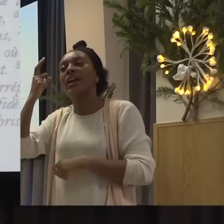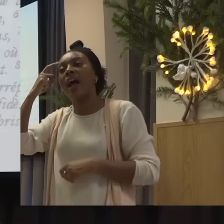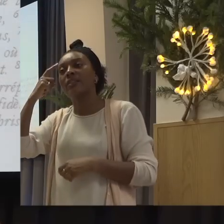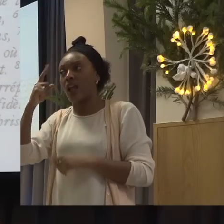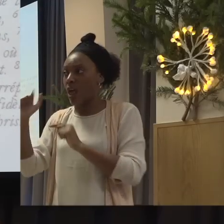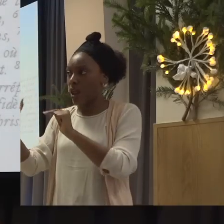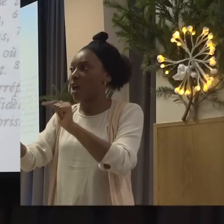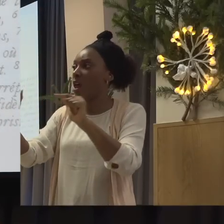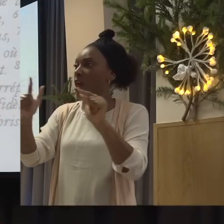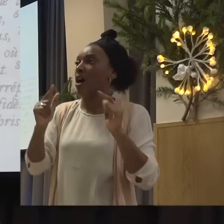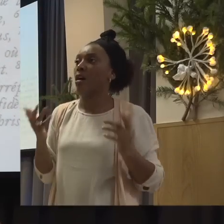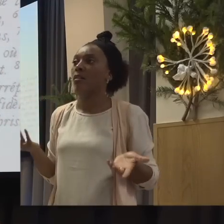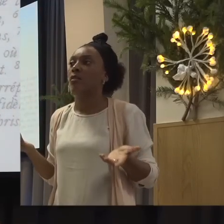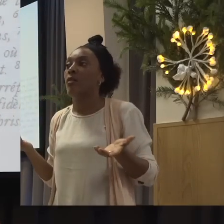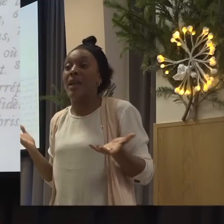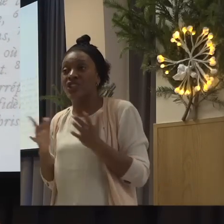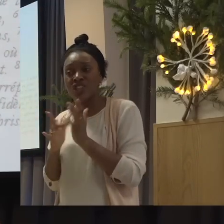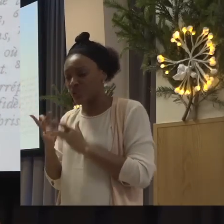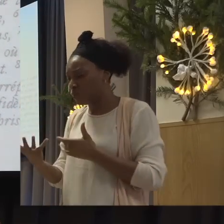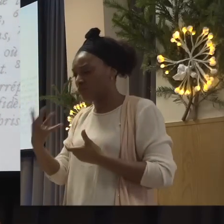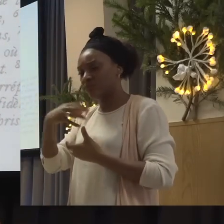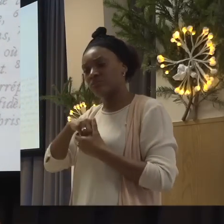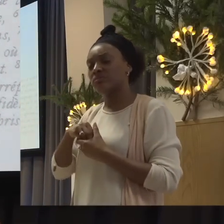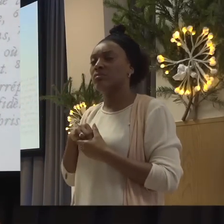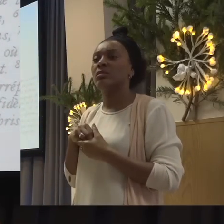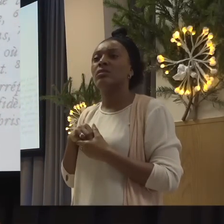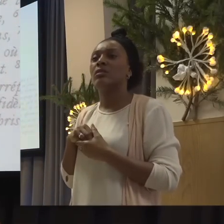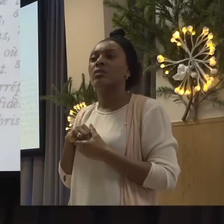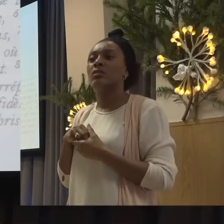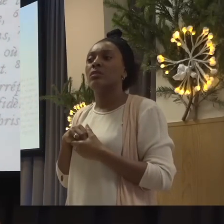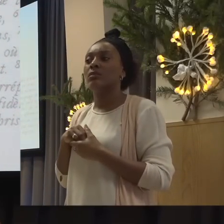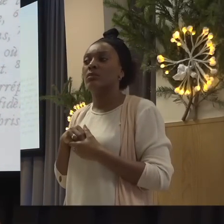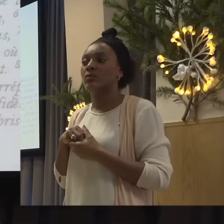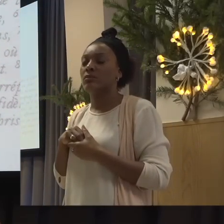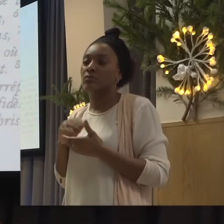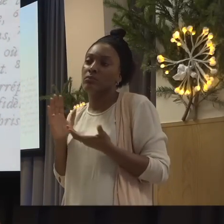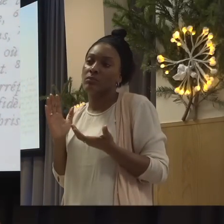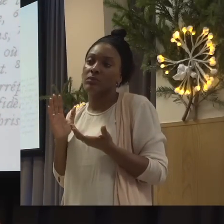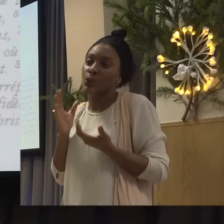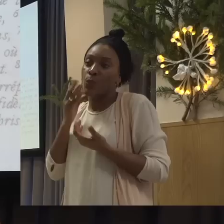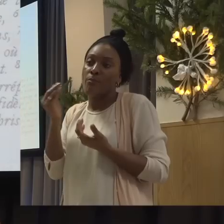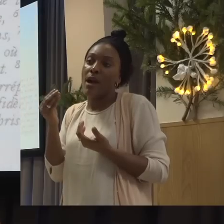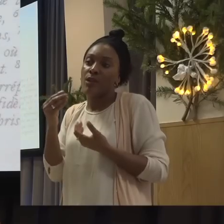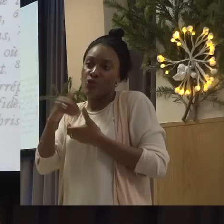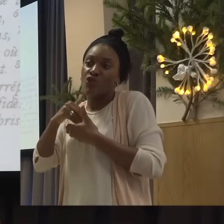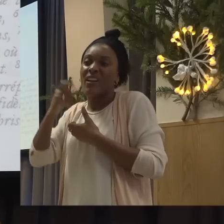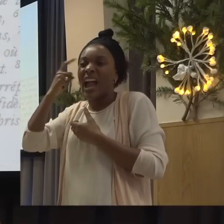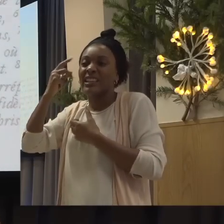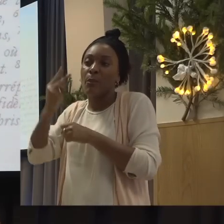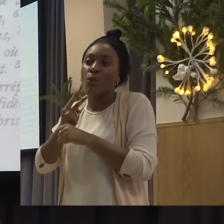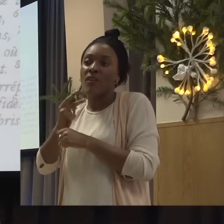parmi nous, du moment où il a reçu Jésus et marche avec Jésus, ça, c'est une partie de l'humanité qui doit travailler.